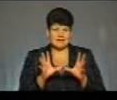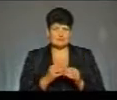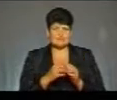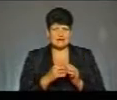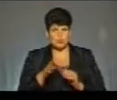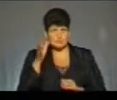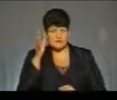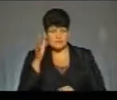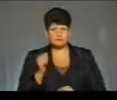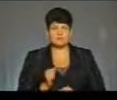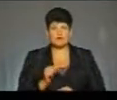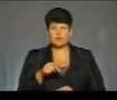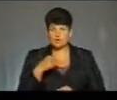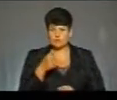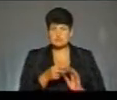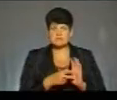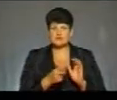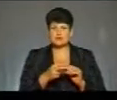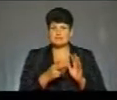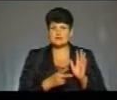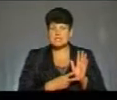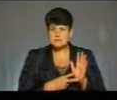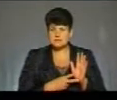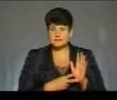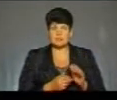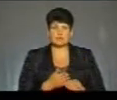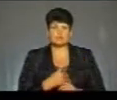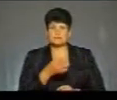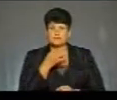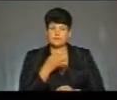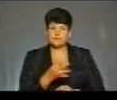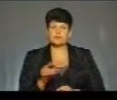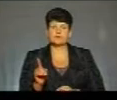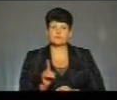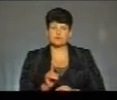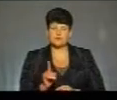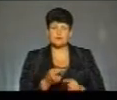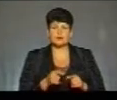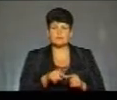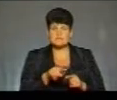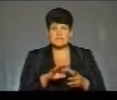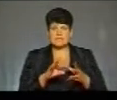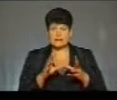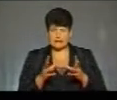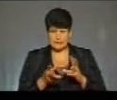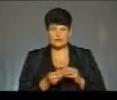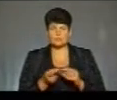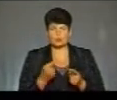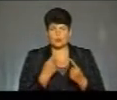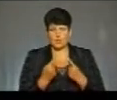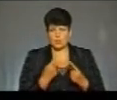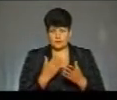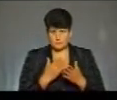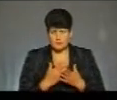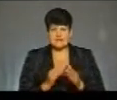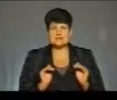освіти, цьогоріч 717. Але хочу зазначити, що у цій кількості, про яку я говорю, так,